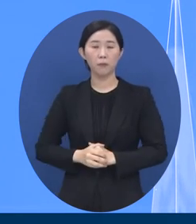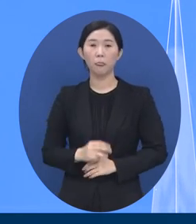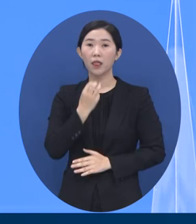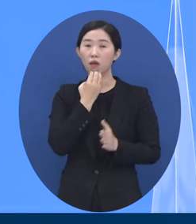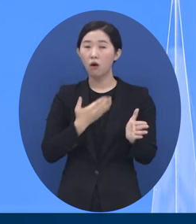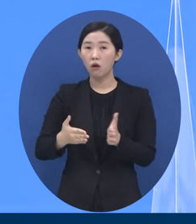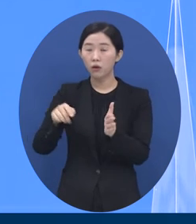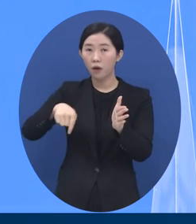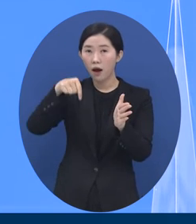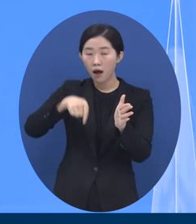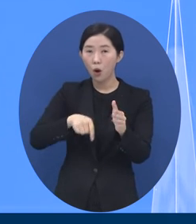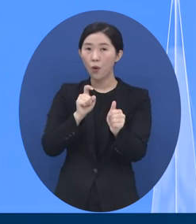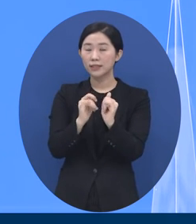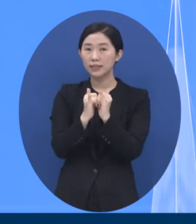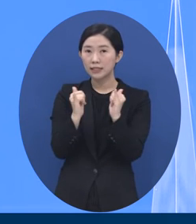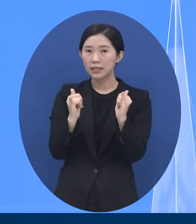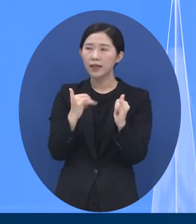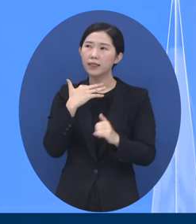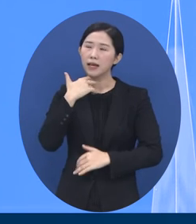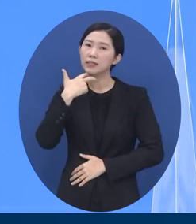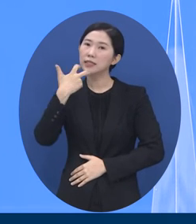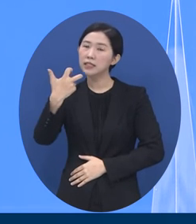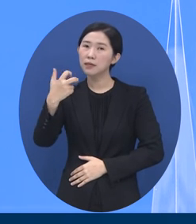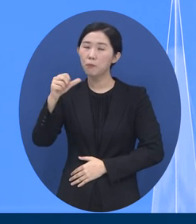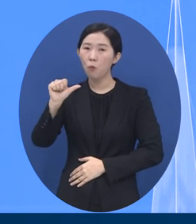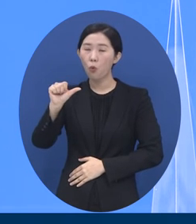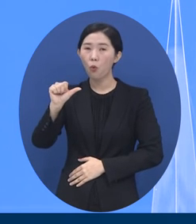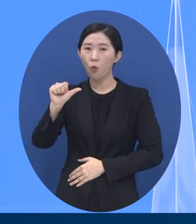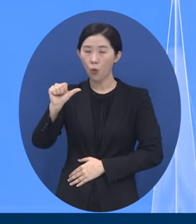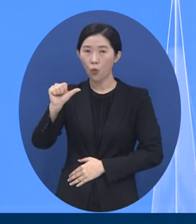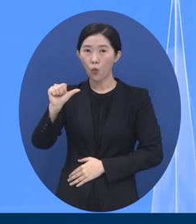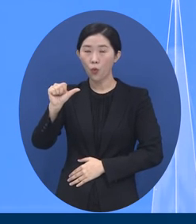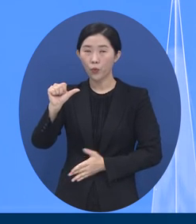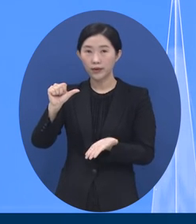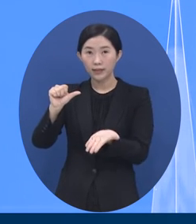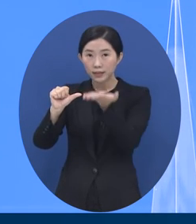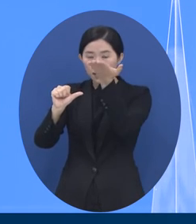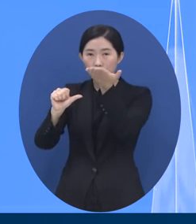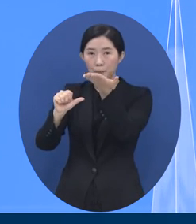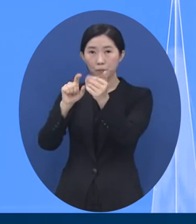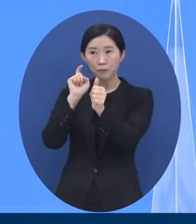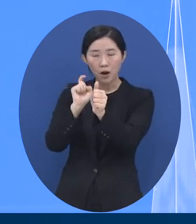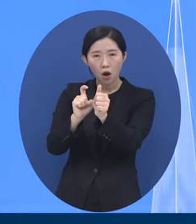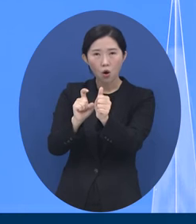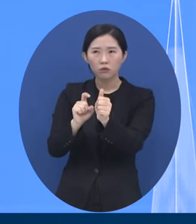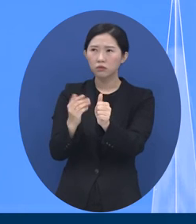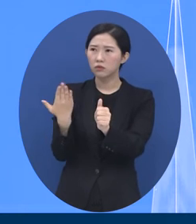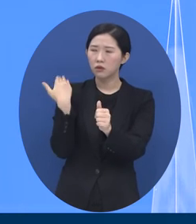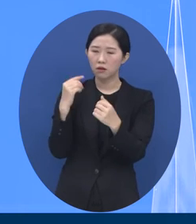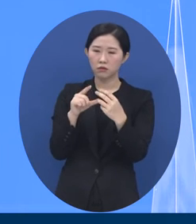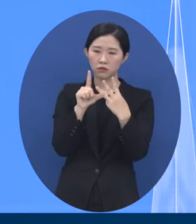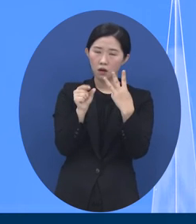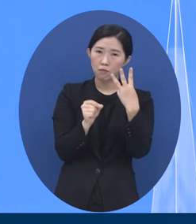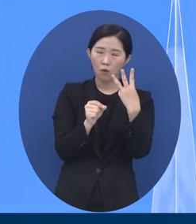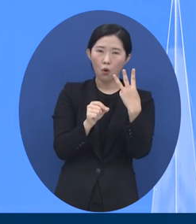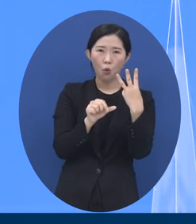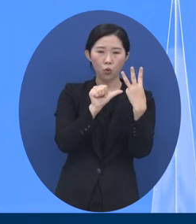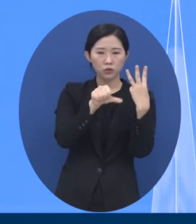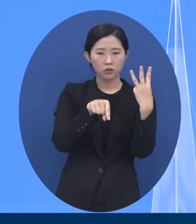중 75세 이상 감염자의 비율은 지난 4월에 5.32%였지만,